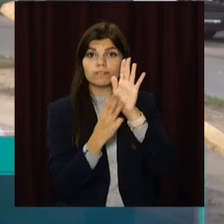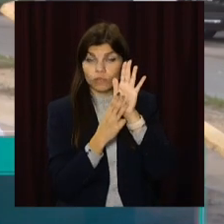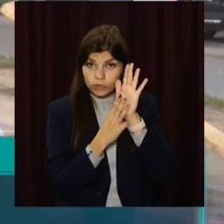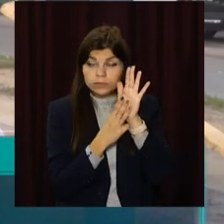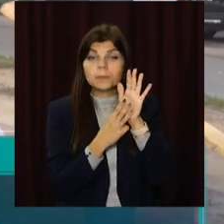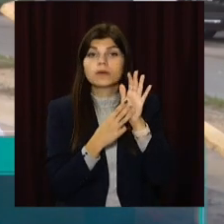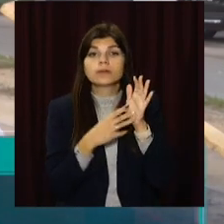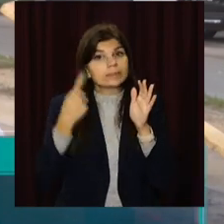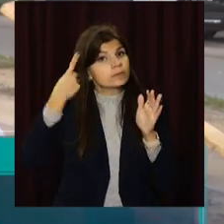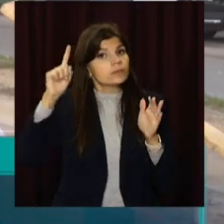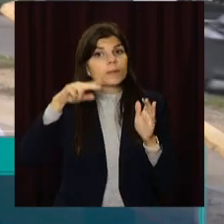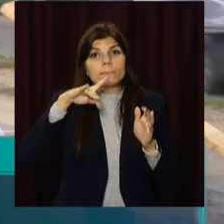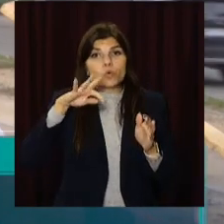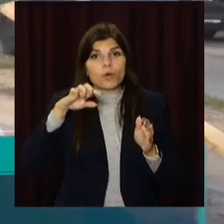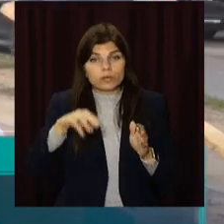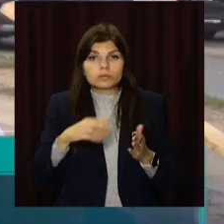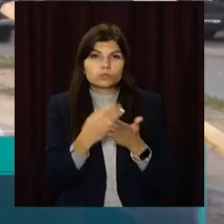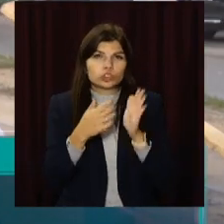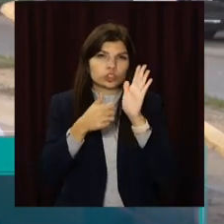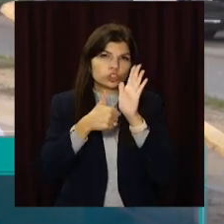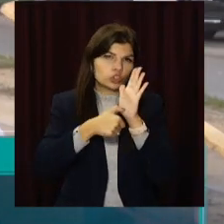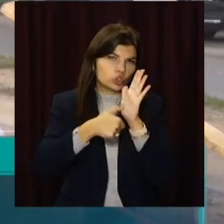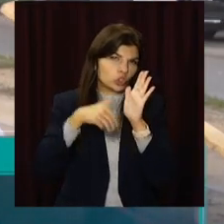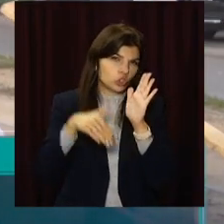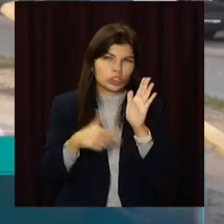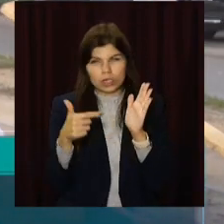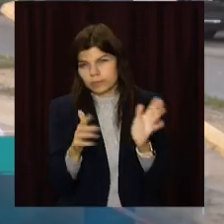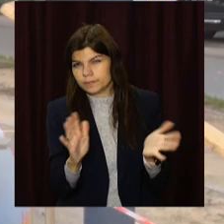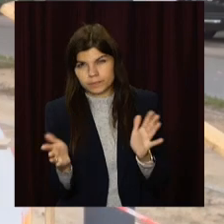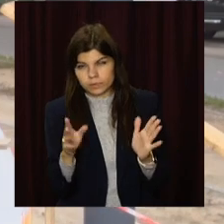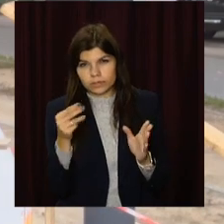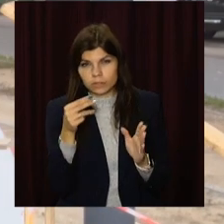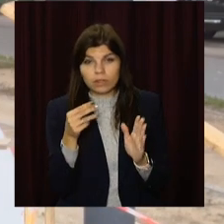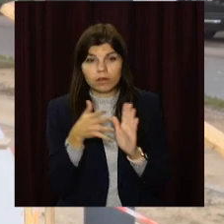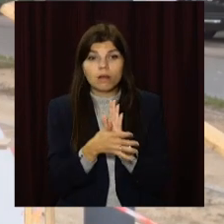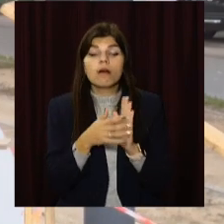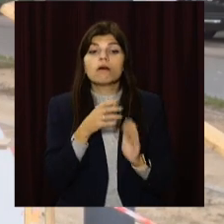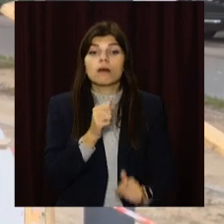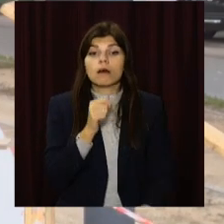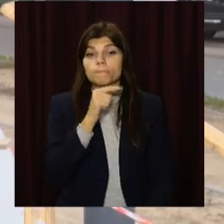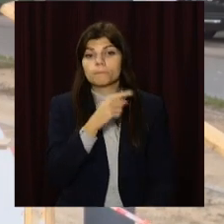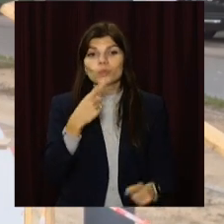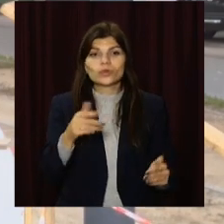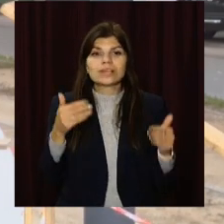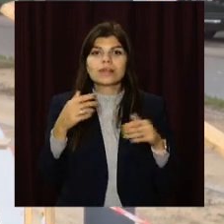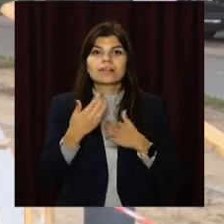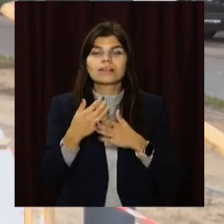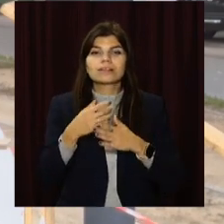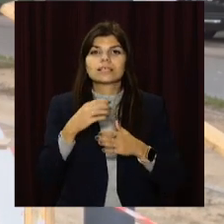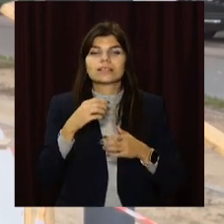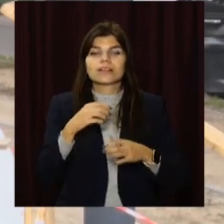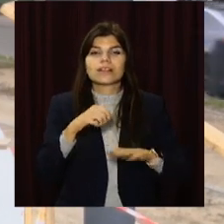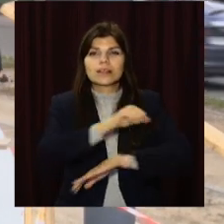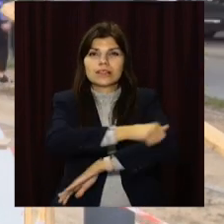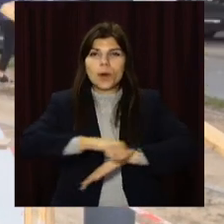самый маленький, там сумма там порядка там 600 тысяч гривен. А остальные подпорные стенки, такие как у нас на набережной Сечеславской